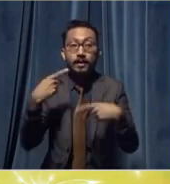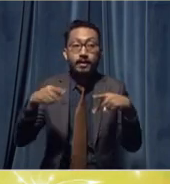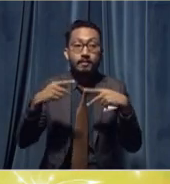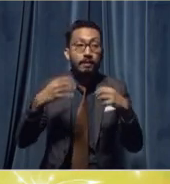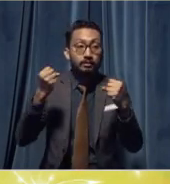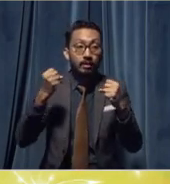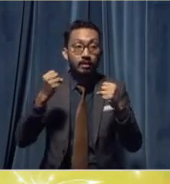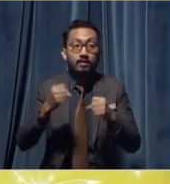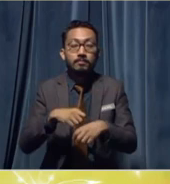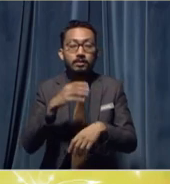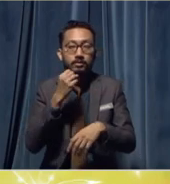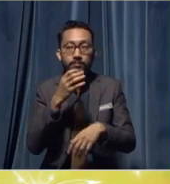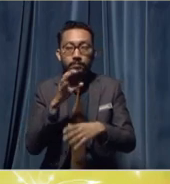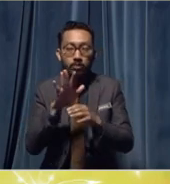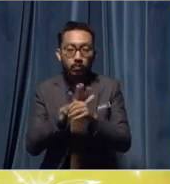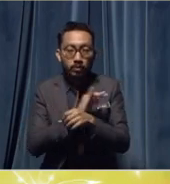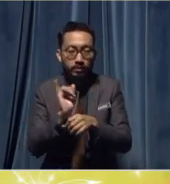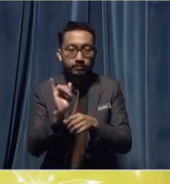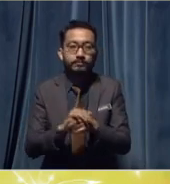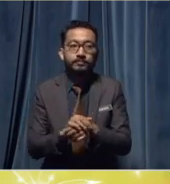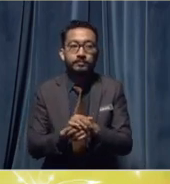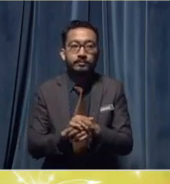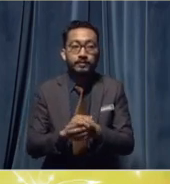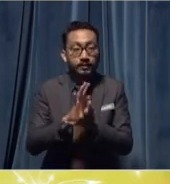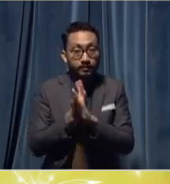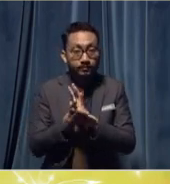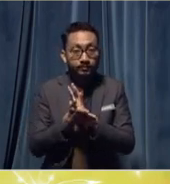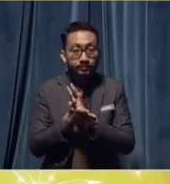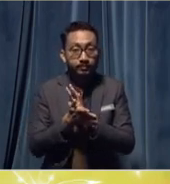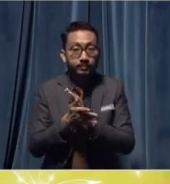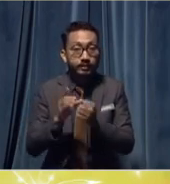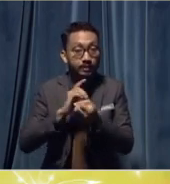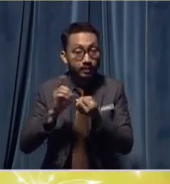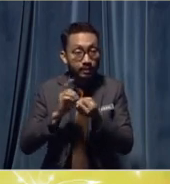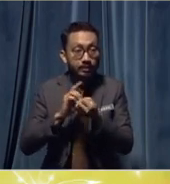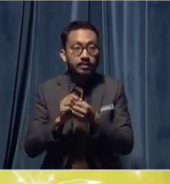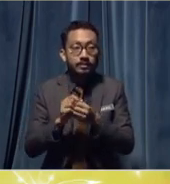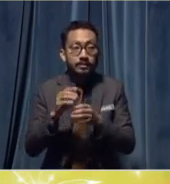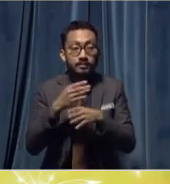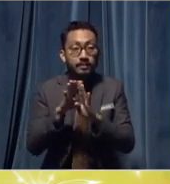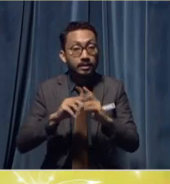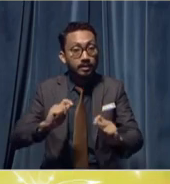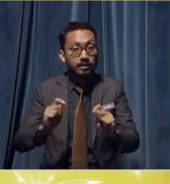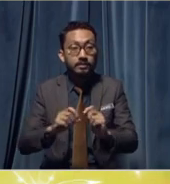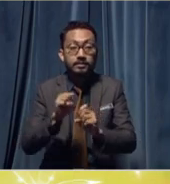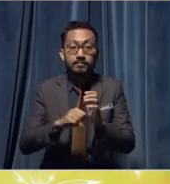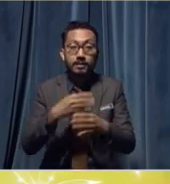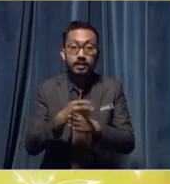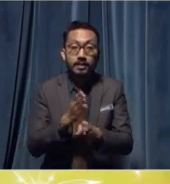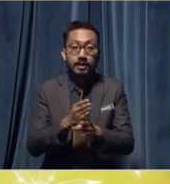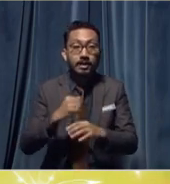permukaan kain basah sepenuhnya. Jadi, deterjen bertindak